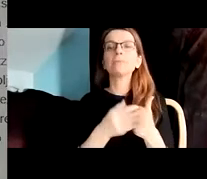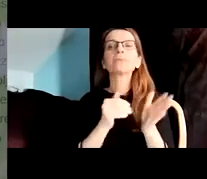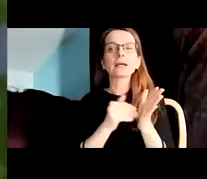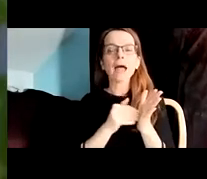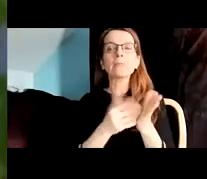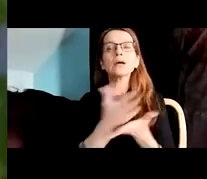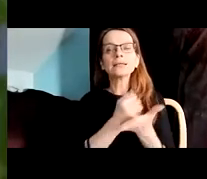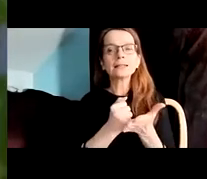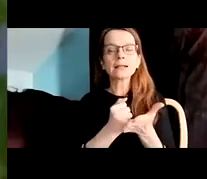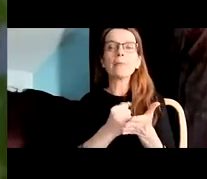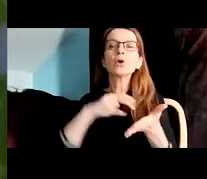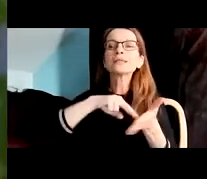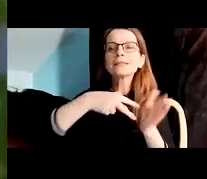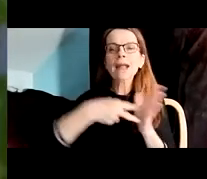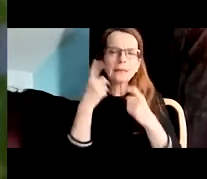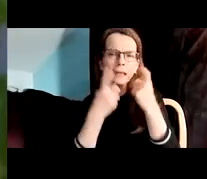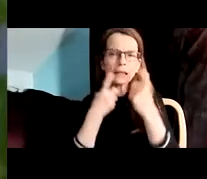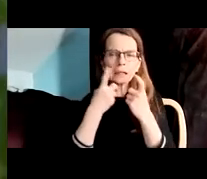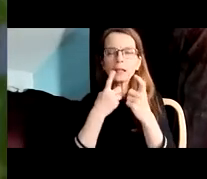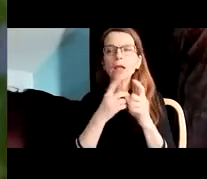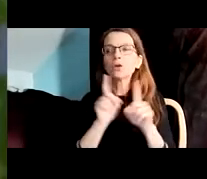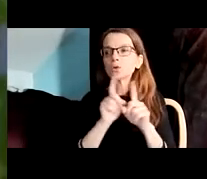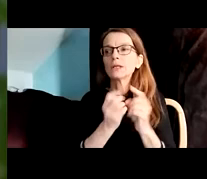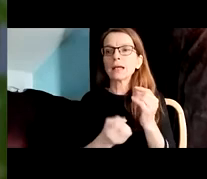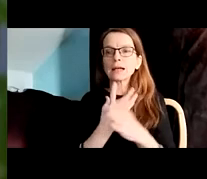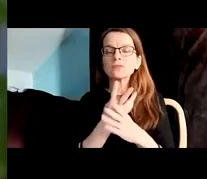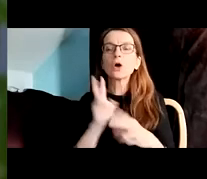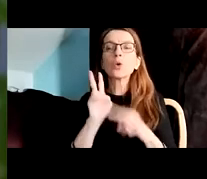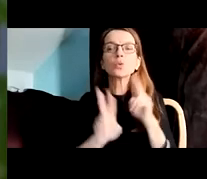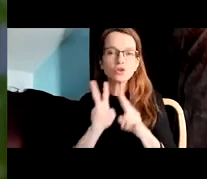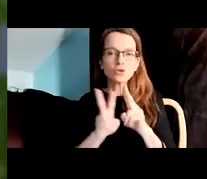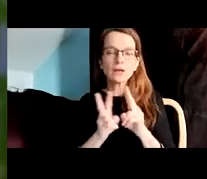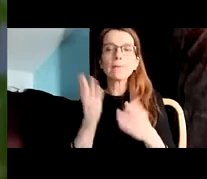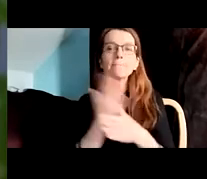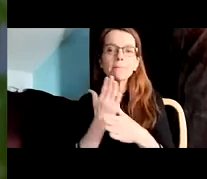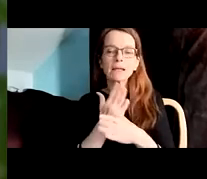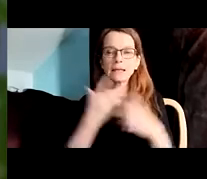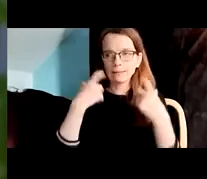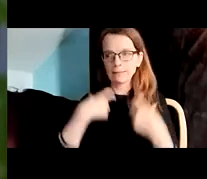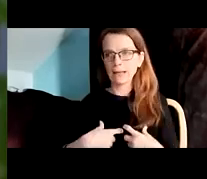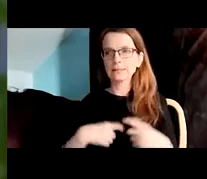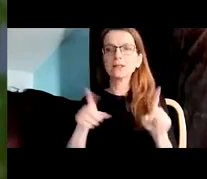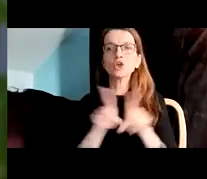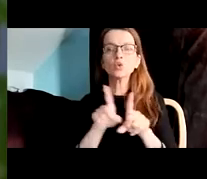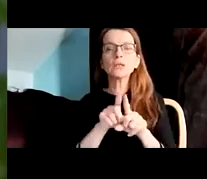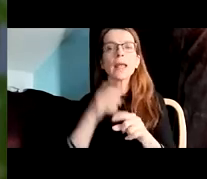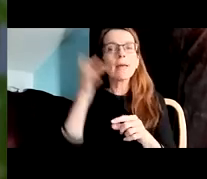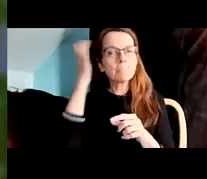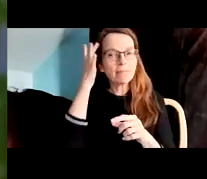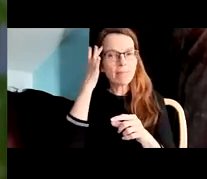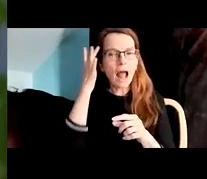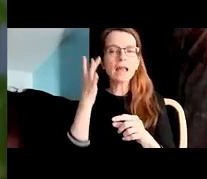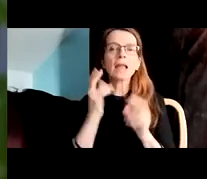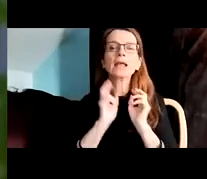izrabo strategij za razvoj ter vzdrževanje primerne telesne kot tudi mentalne